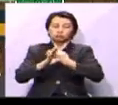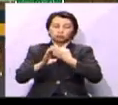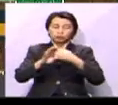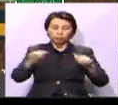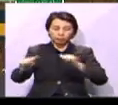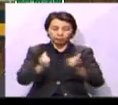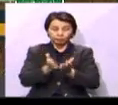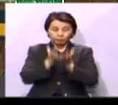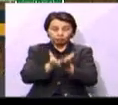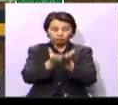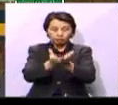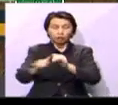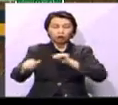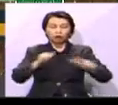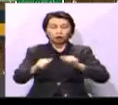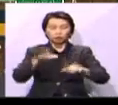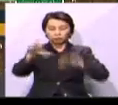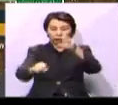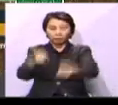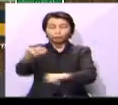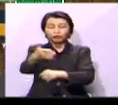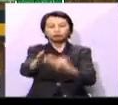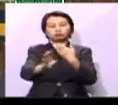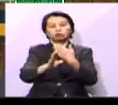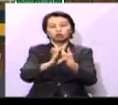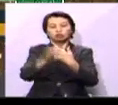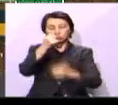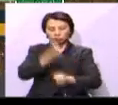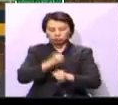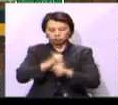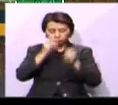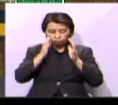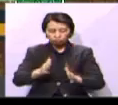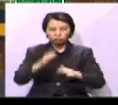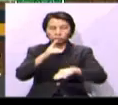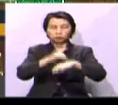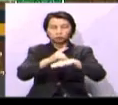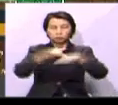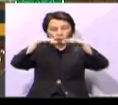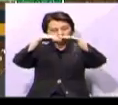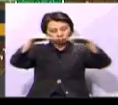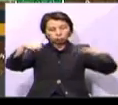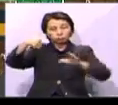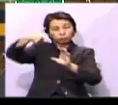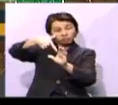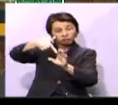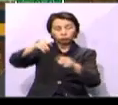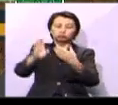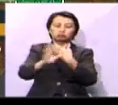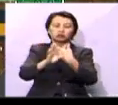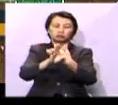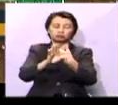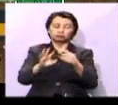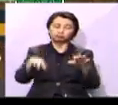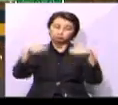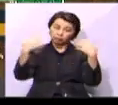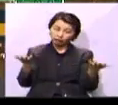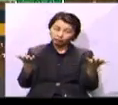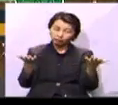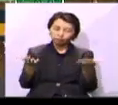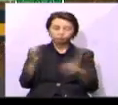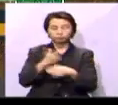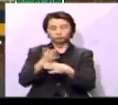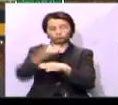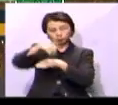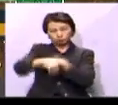aktiviti perkapalan, aktiviti menangkap ikan dan juga kepada pekerja-pekerja yang berada di pelantar minyak. Sekian saja itu yang boleh saya kongsikan